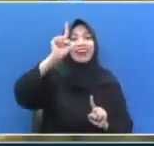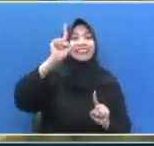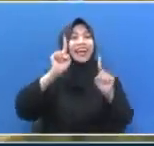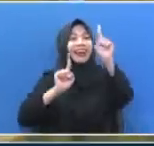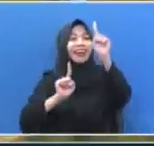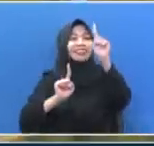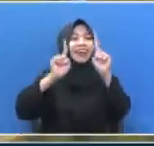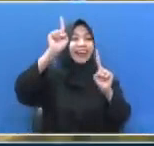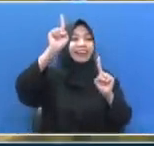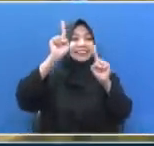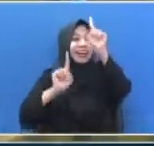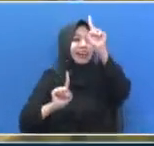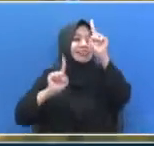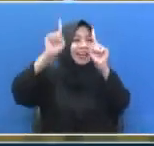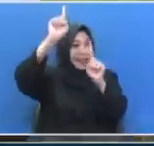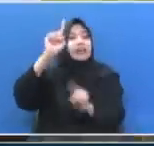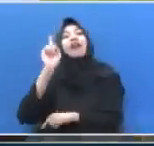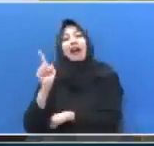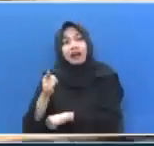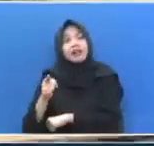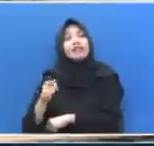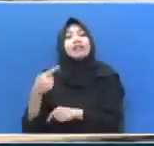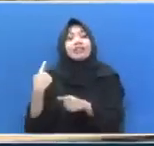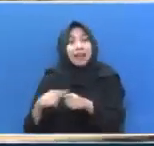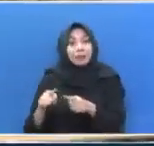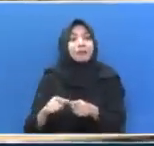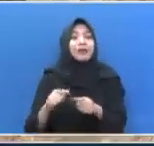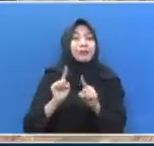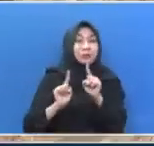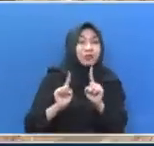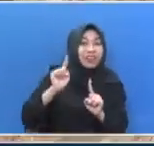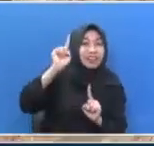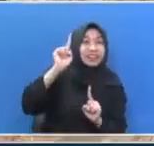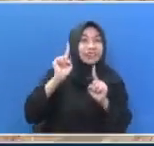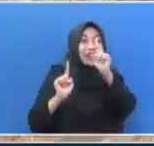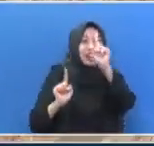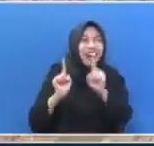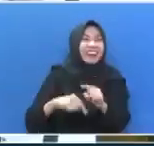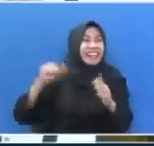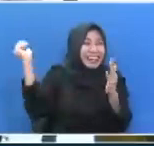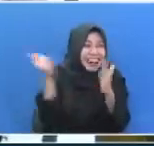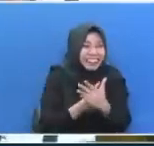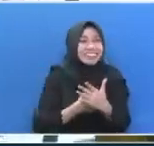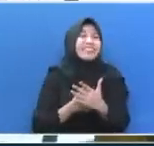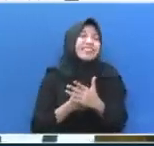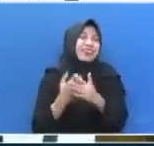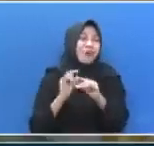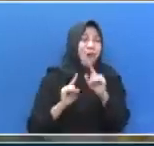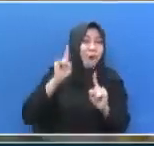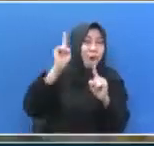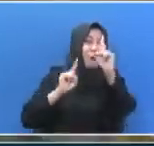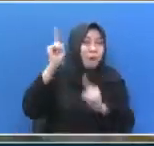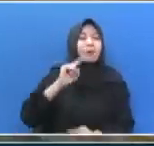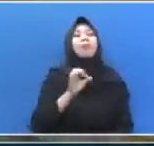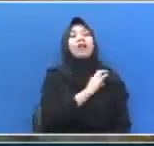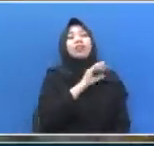saling mengalahkan dan saling menegasi cuman sekeras apapun persaingan politik kalau kita mengacu pada pesan politiknya Jokowi Jangan sampai